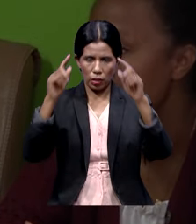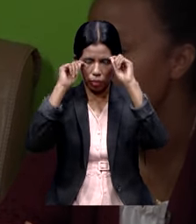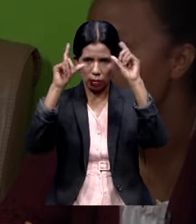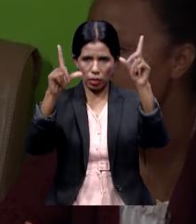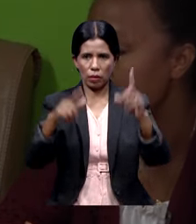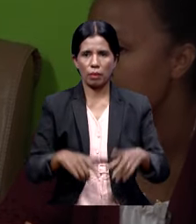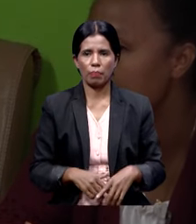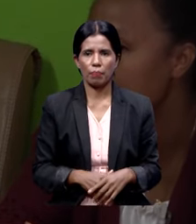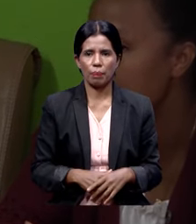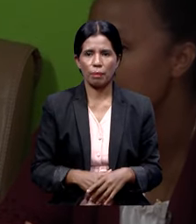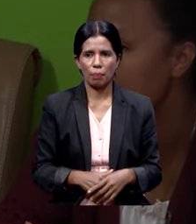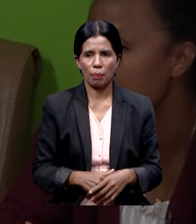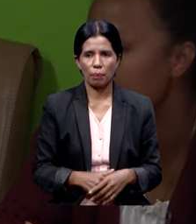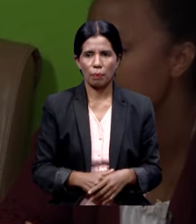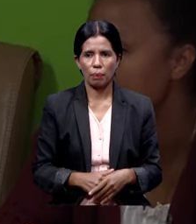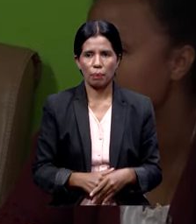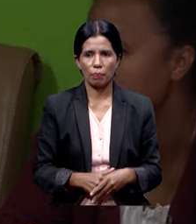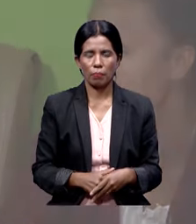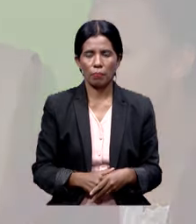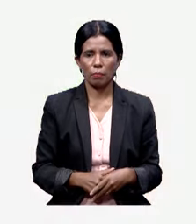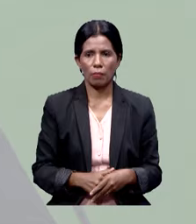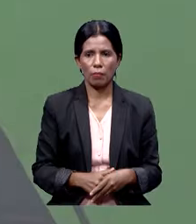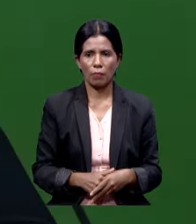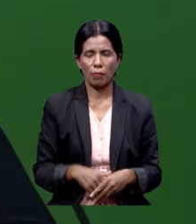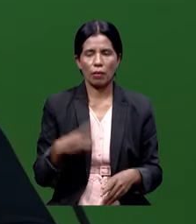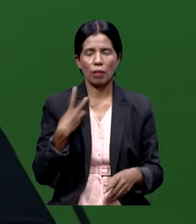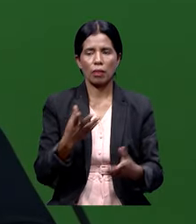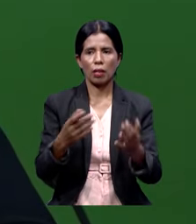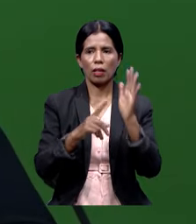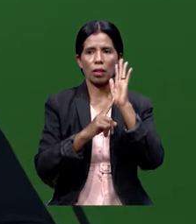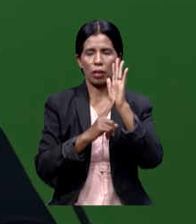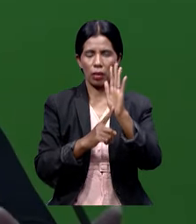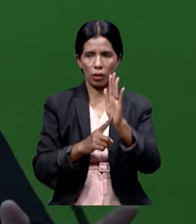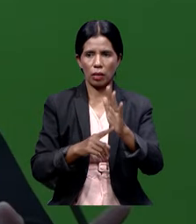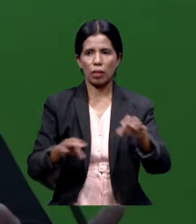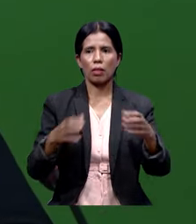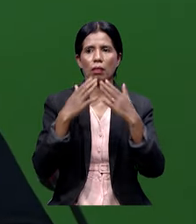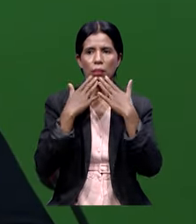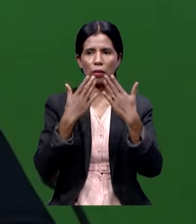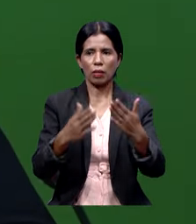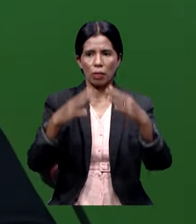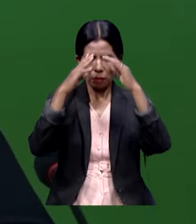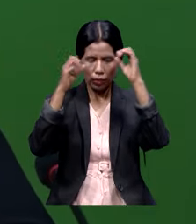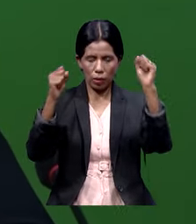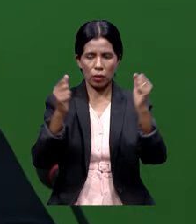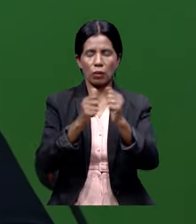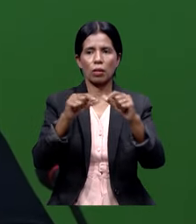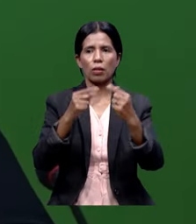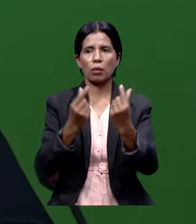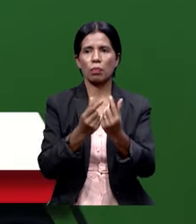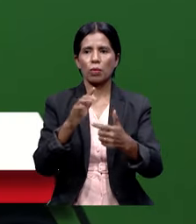nasional. Diretor Geral SNAI IP, akar fato agradece ba iha Presidente Juri mune ekipa toma,